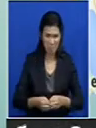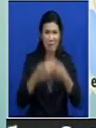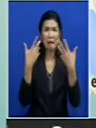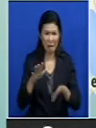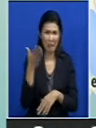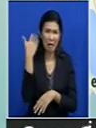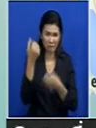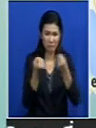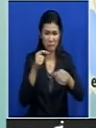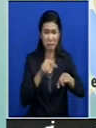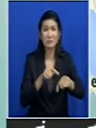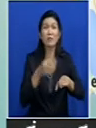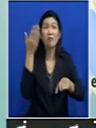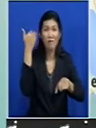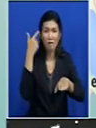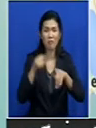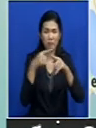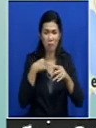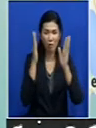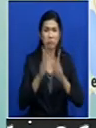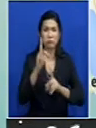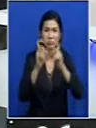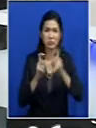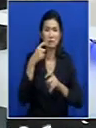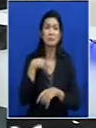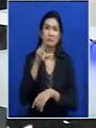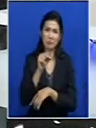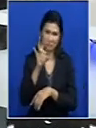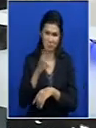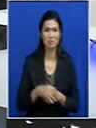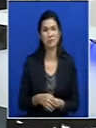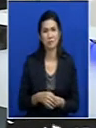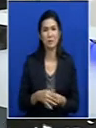เกิดเหตุคาร์บอมนะครับกลางกรุงแองการาส่งผลให้มีผู้เสียชีวิตถึง37คนด้